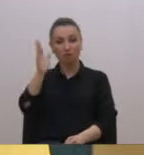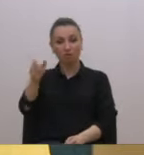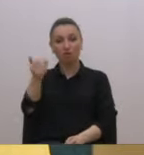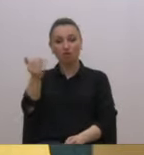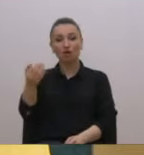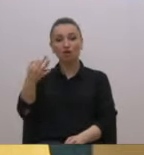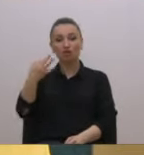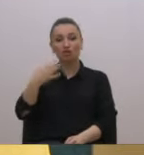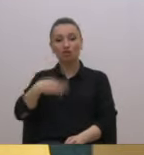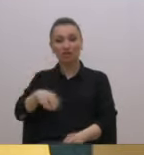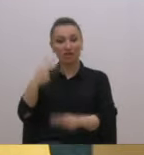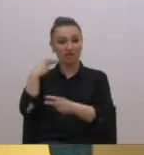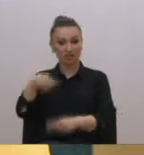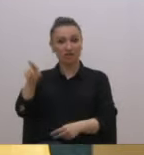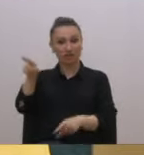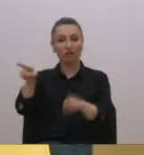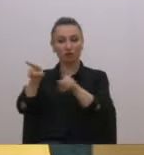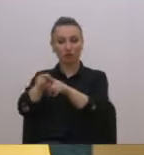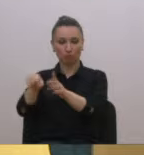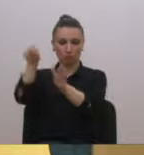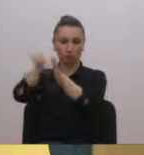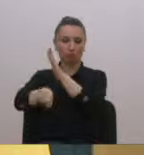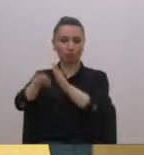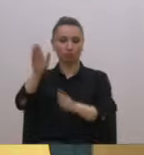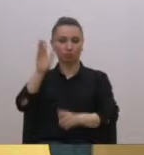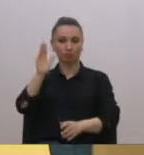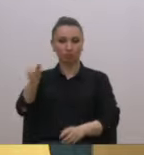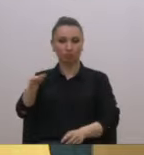შენი შვილს, რომელიც ციხეში, იმასაც მოუკლავთ და